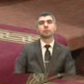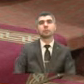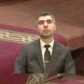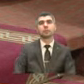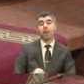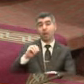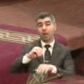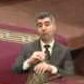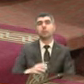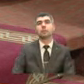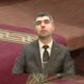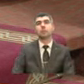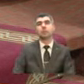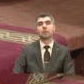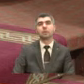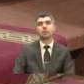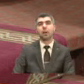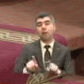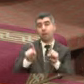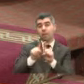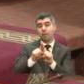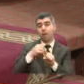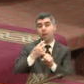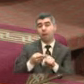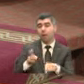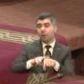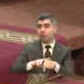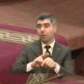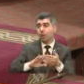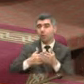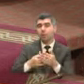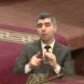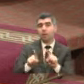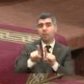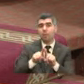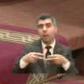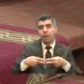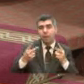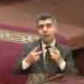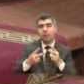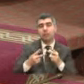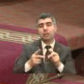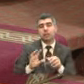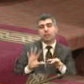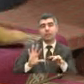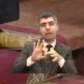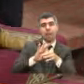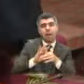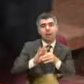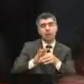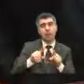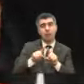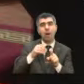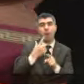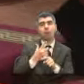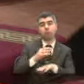كذلك كاين واحد مجموعة ديال البرامج لنقل الخدمات التكميلية، اتفاقيات مع المكتب الوطني لوضع واحد الأثمنة